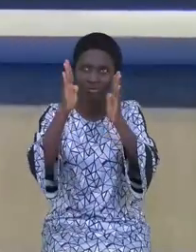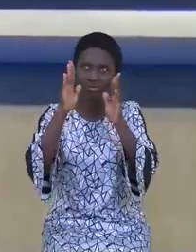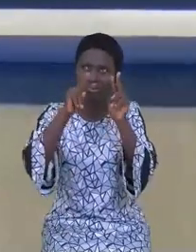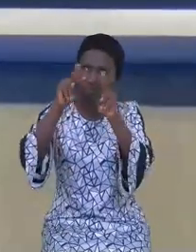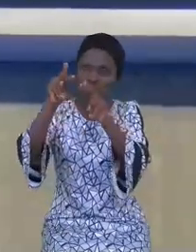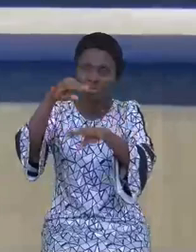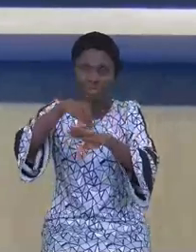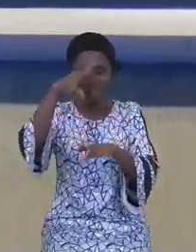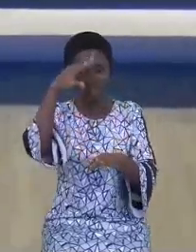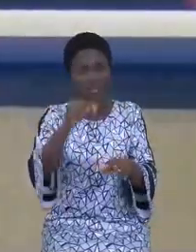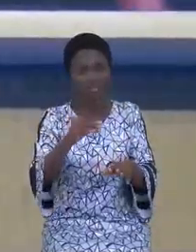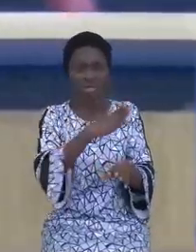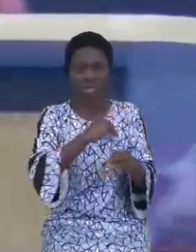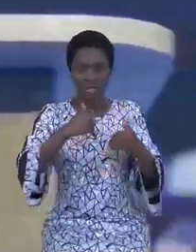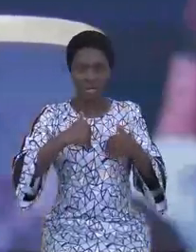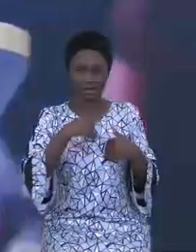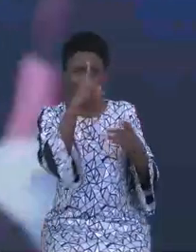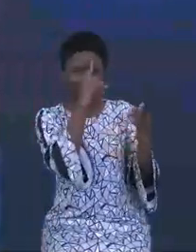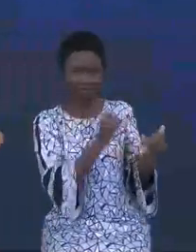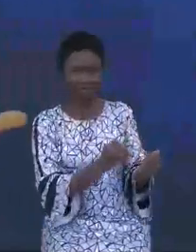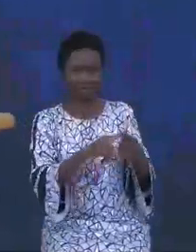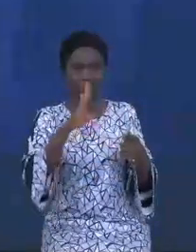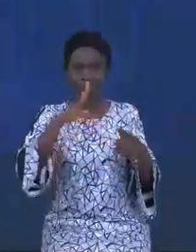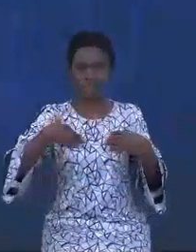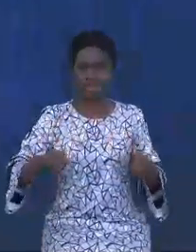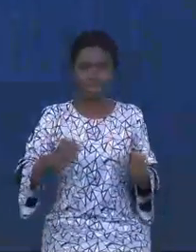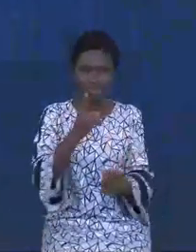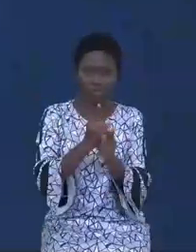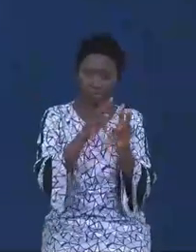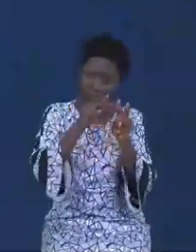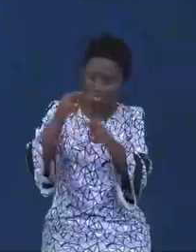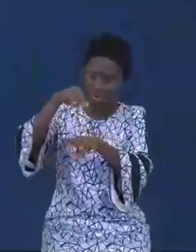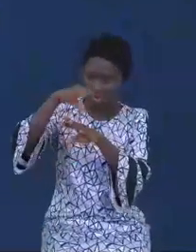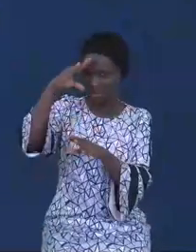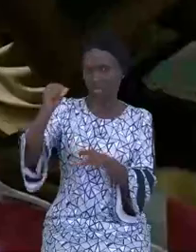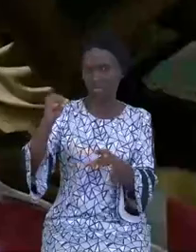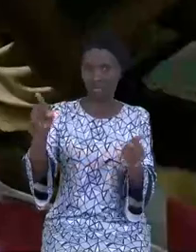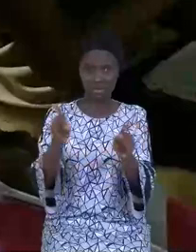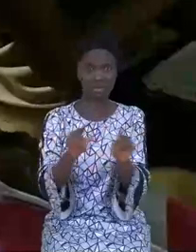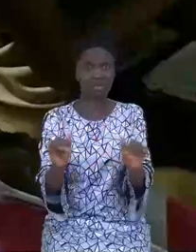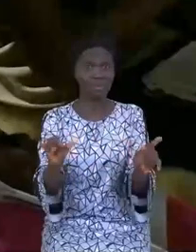guéri, il l'a regardé comme je te vois là-bas aujourd'hui.